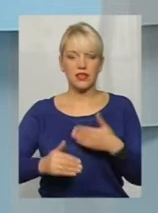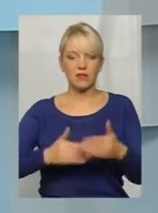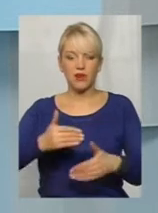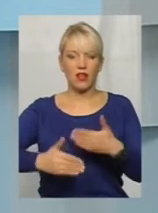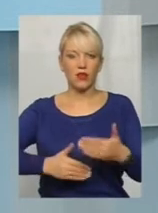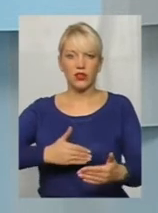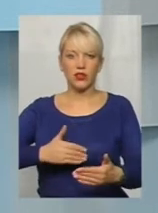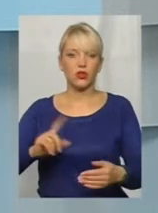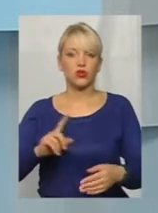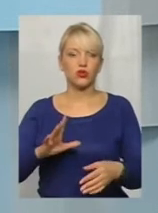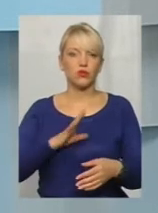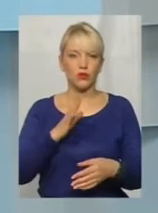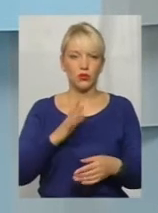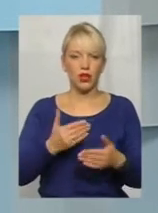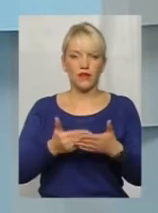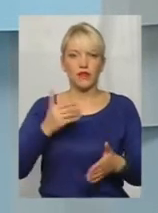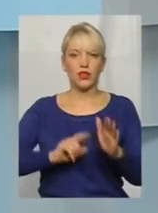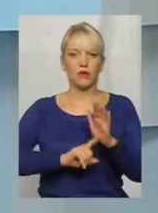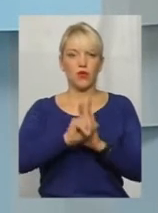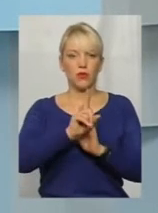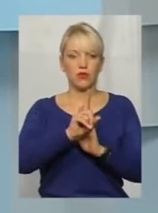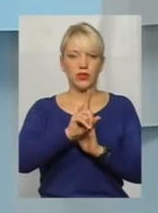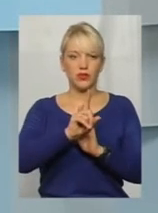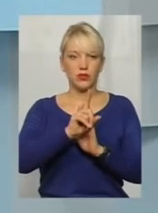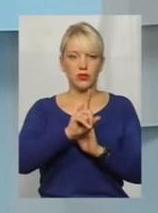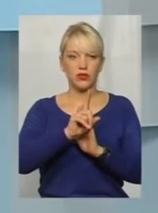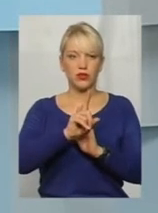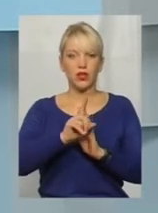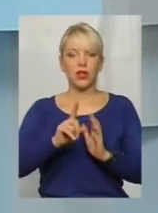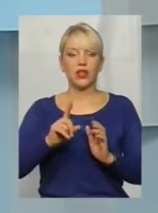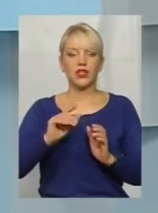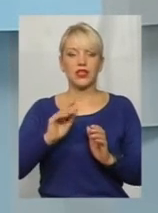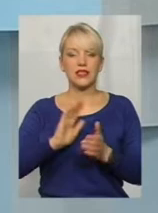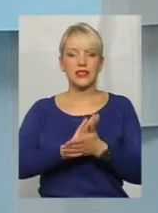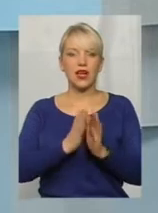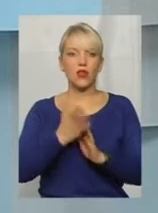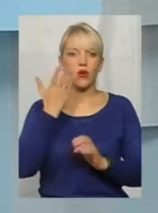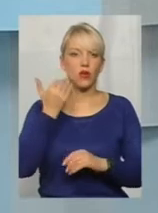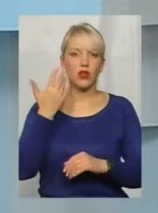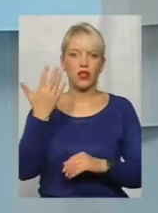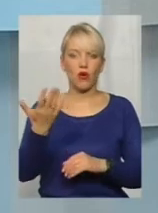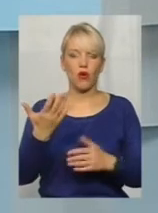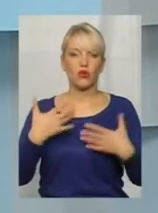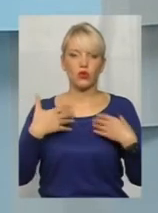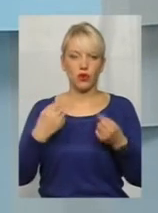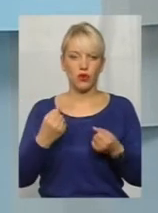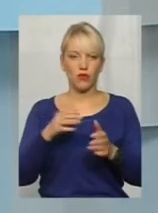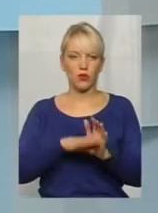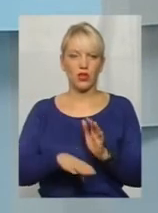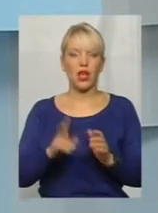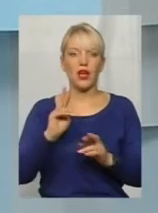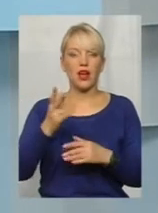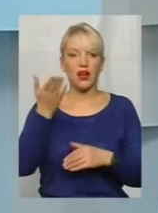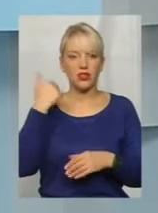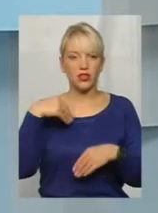пройшов даний пацієнт від моменту, коли стан його здоров'я погіршився. На тому догоспітальний період, як йому надавалась